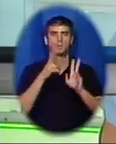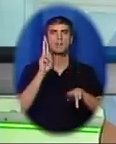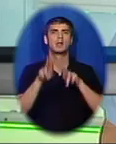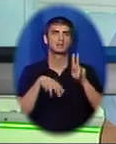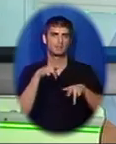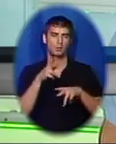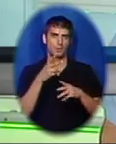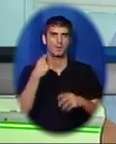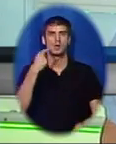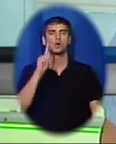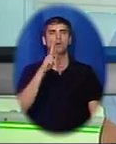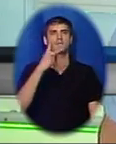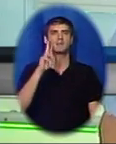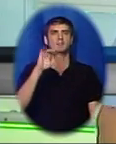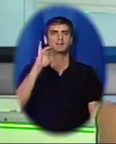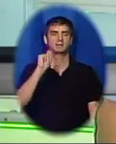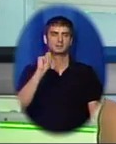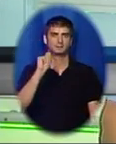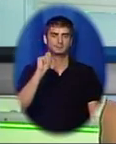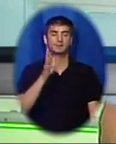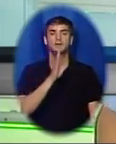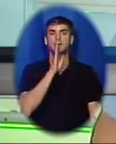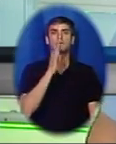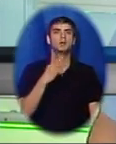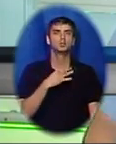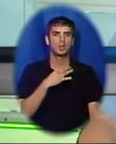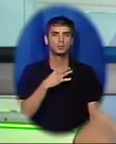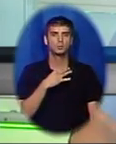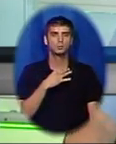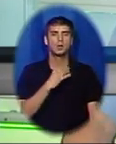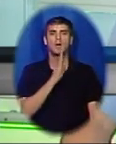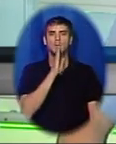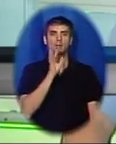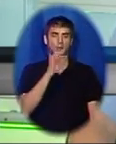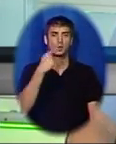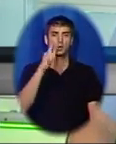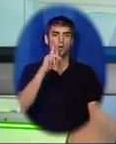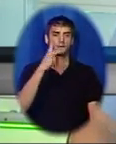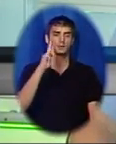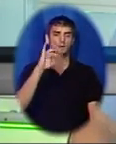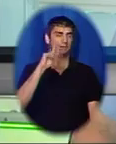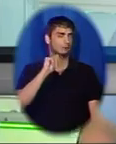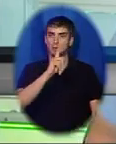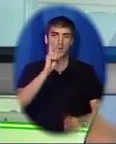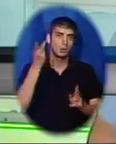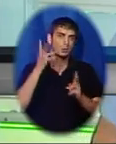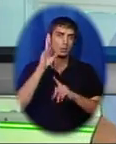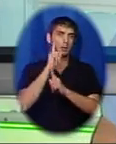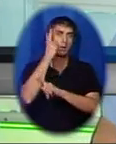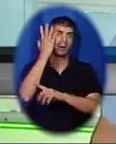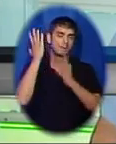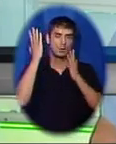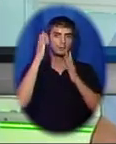לטיפול בגופרית, והבעיה שלנו, הבעיה של הגופרית בסולר, היא לא יותר גבוהה